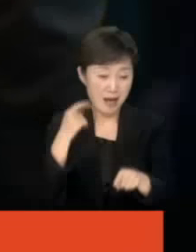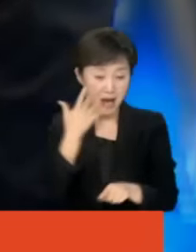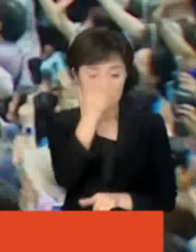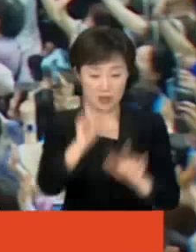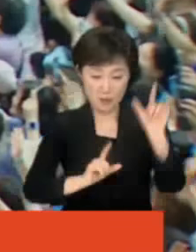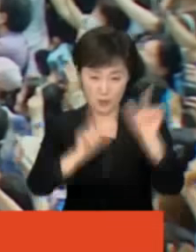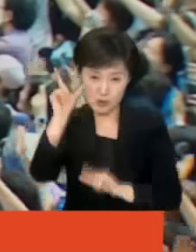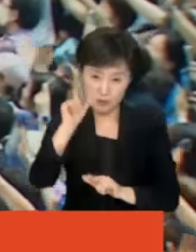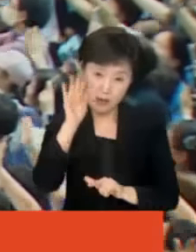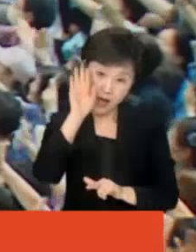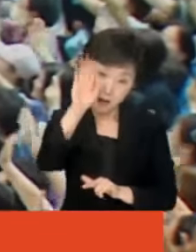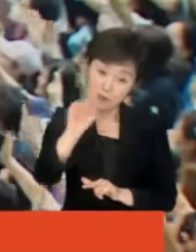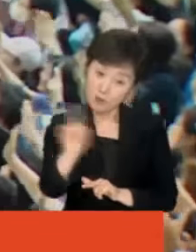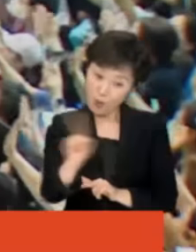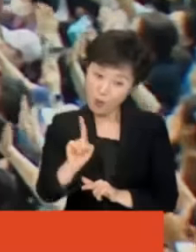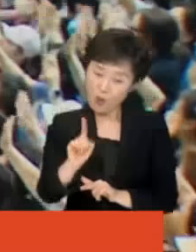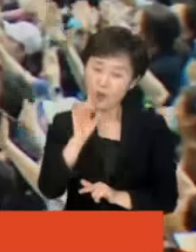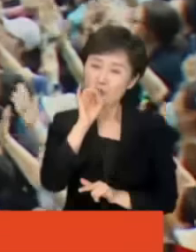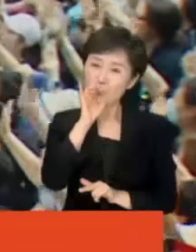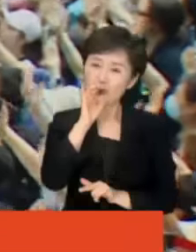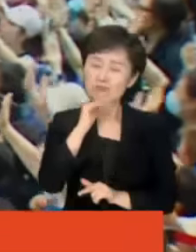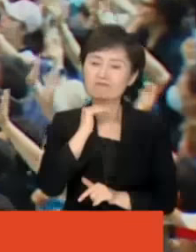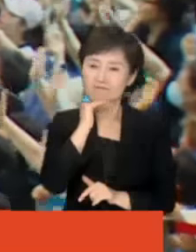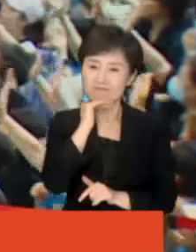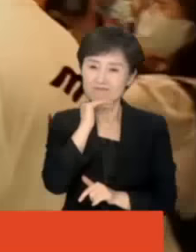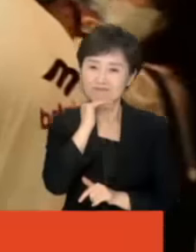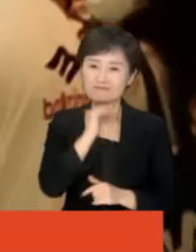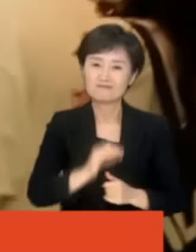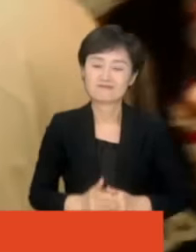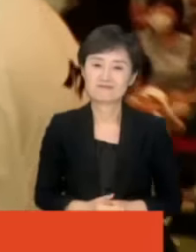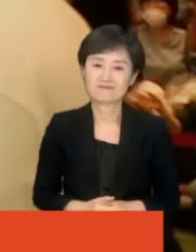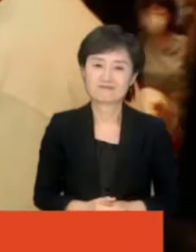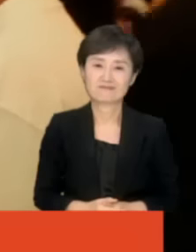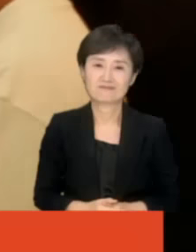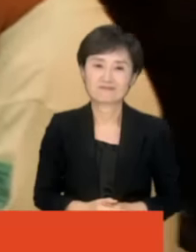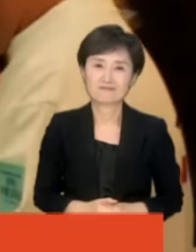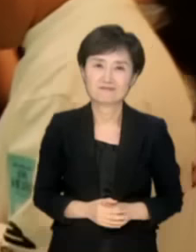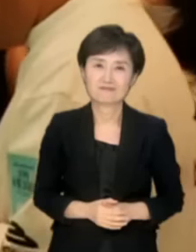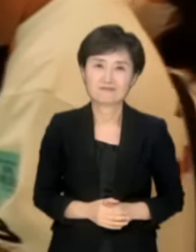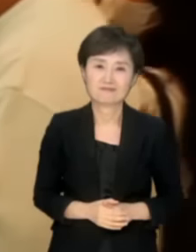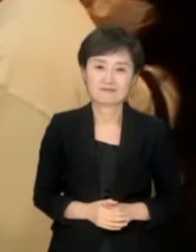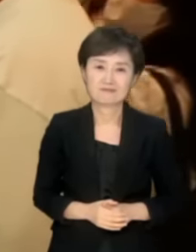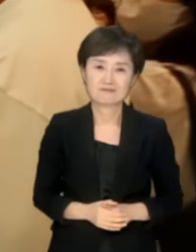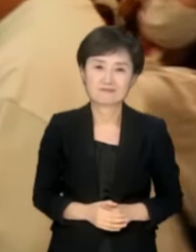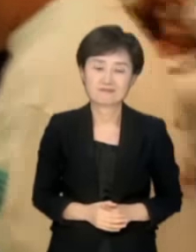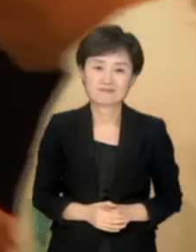동행은 앞으로 또 어떤 새 역사를 만들어낼까요? 지금까지 뉴스메이커였습니다.